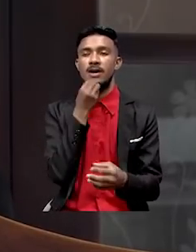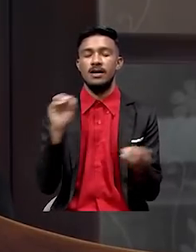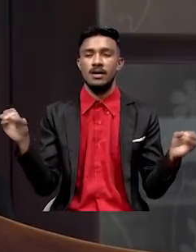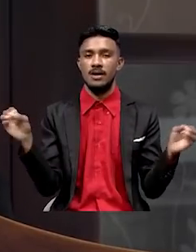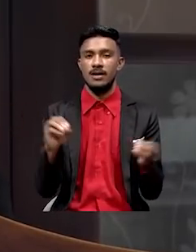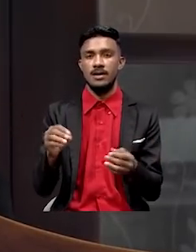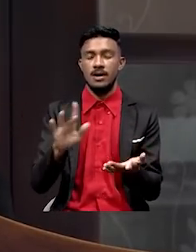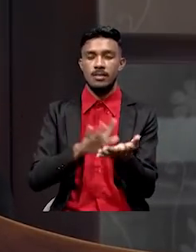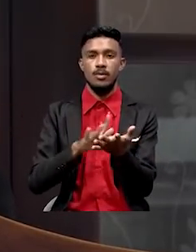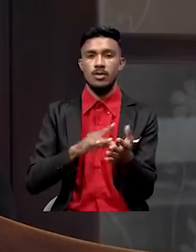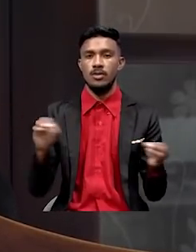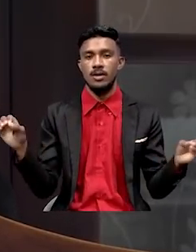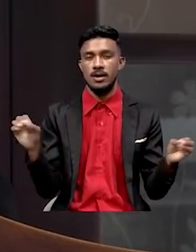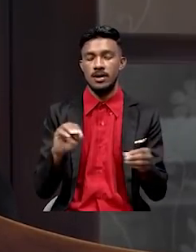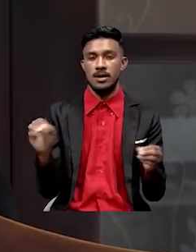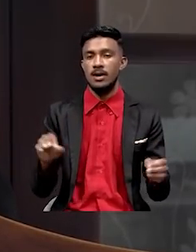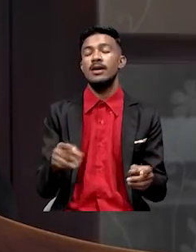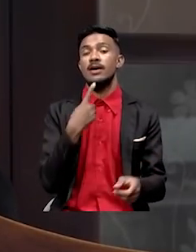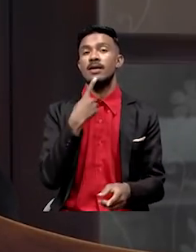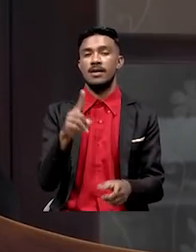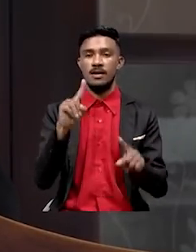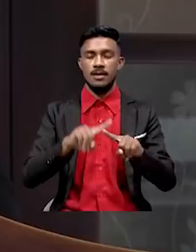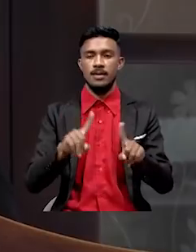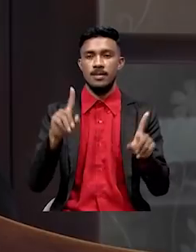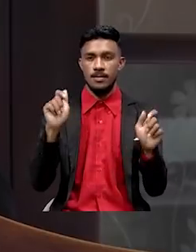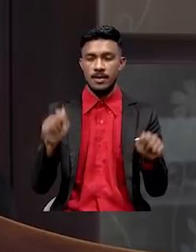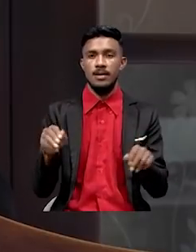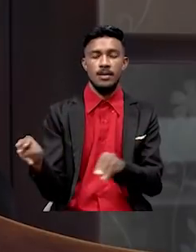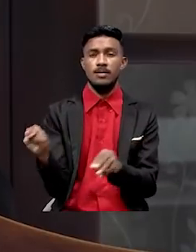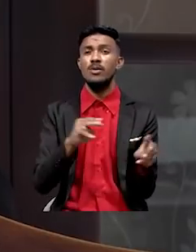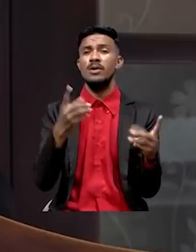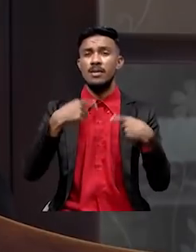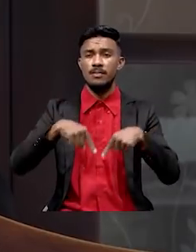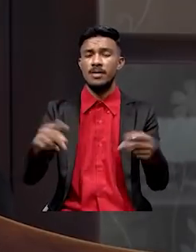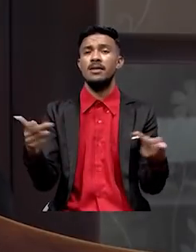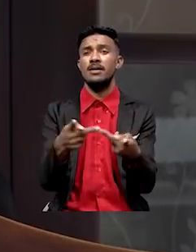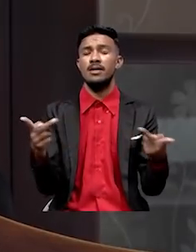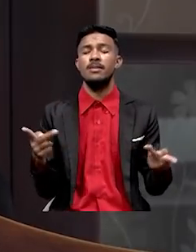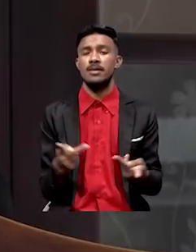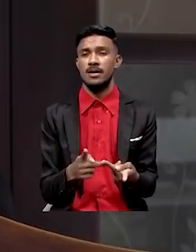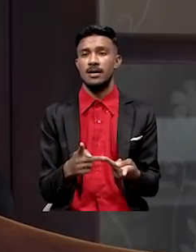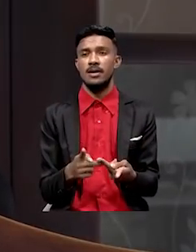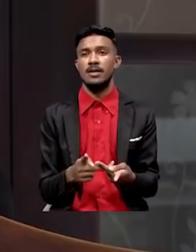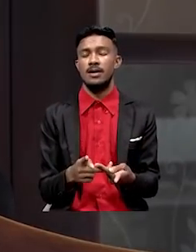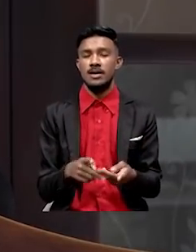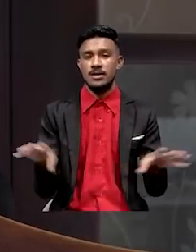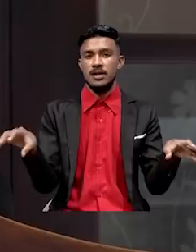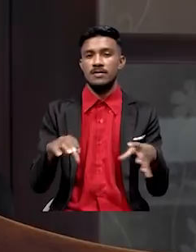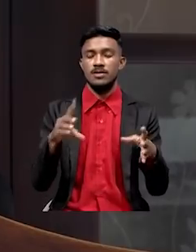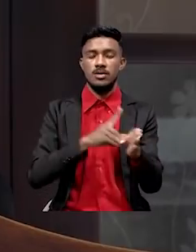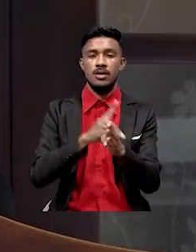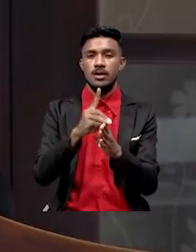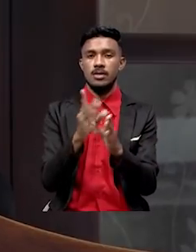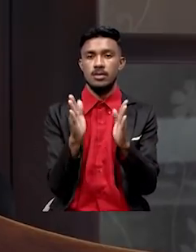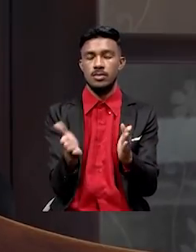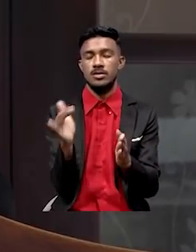harai, Bele protestera ne bahala problema mai be atu muda bane be ne gestão diretor sani ho situação surto ane